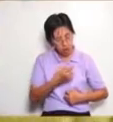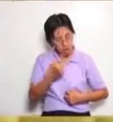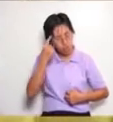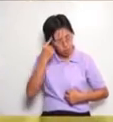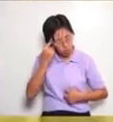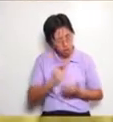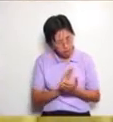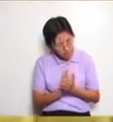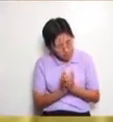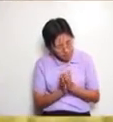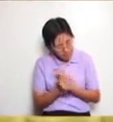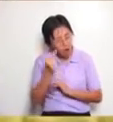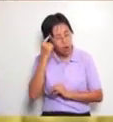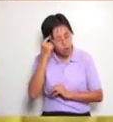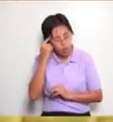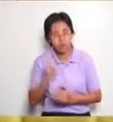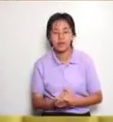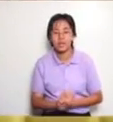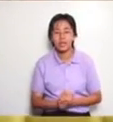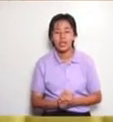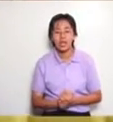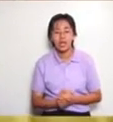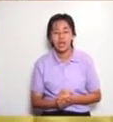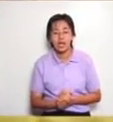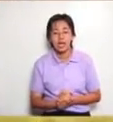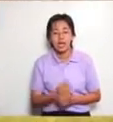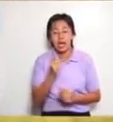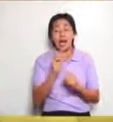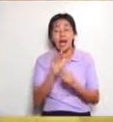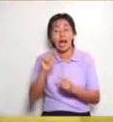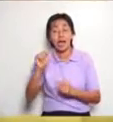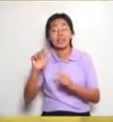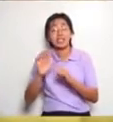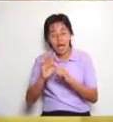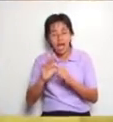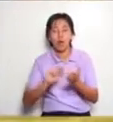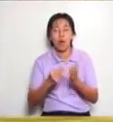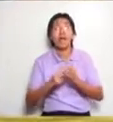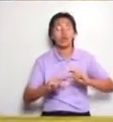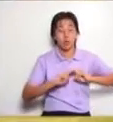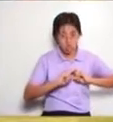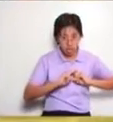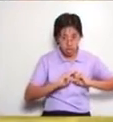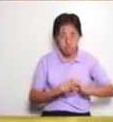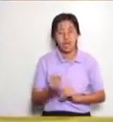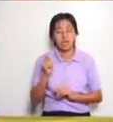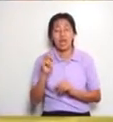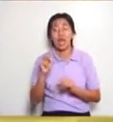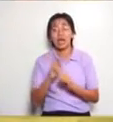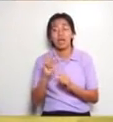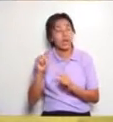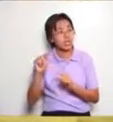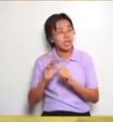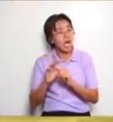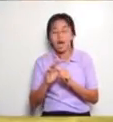นนี้จะเห็นความเป็อนัตตาพรวดขึมาอันนา แล้วะตัวตน อััก ตา แล้วว่าความ มี ได้ มี